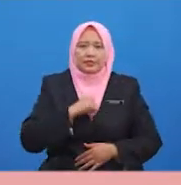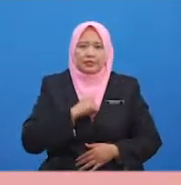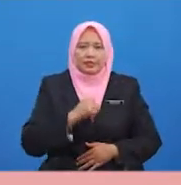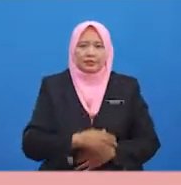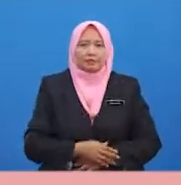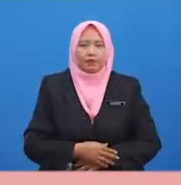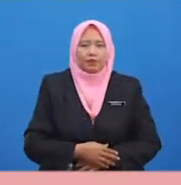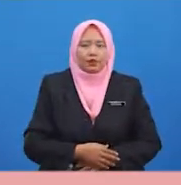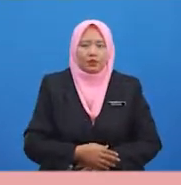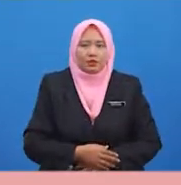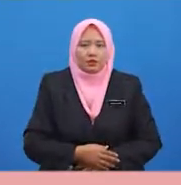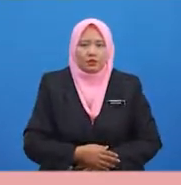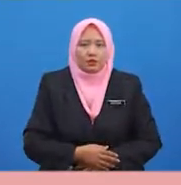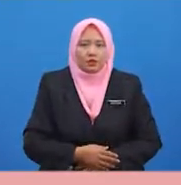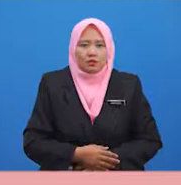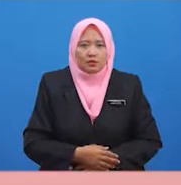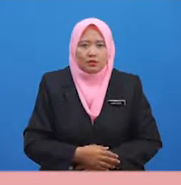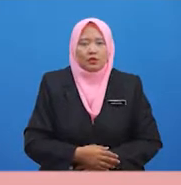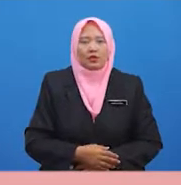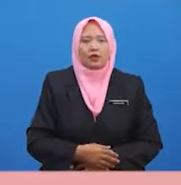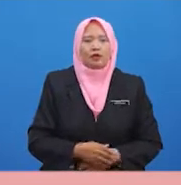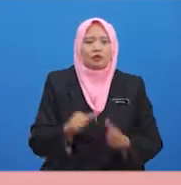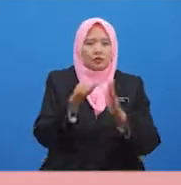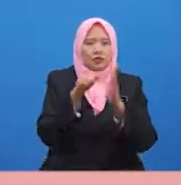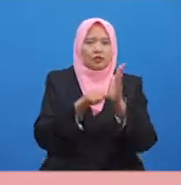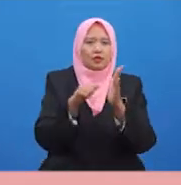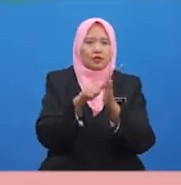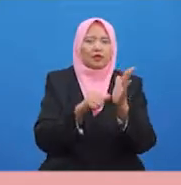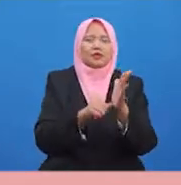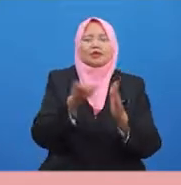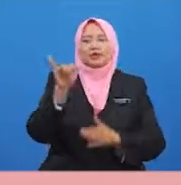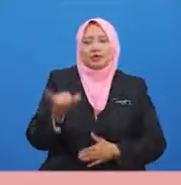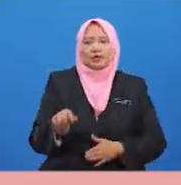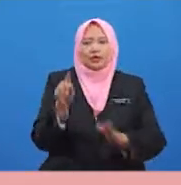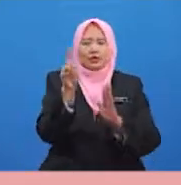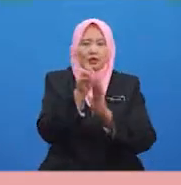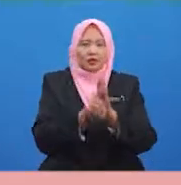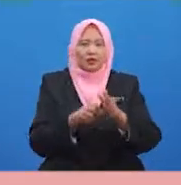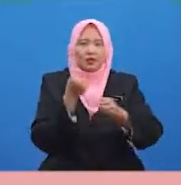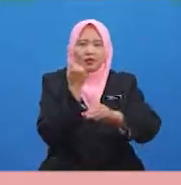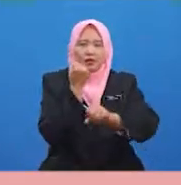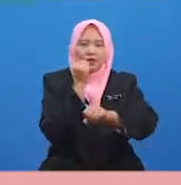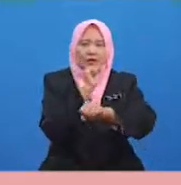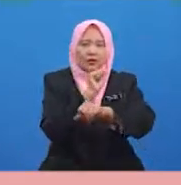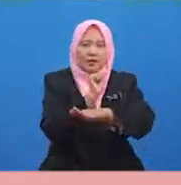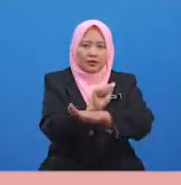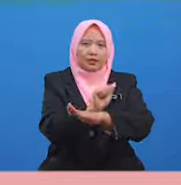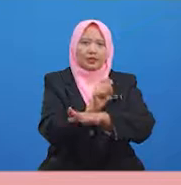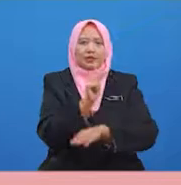Kedua, syarat terhadap sesuatu yang diakadkan, iaitu barang dan